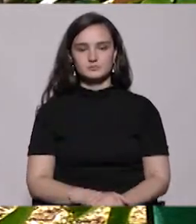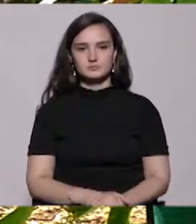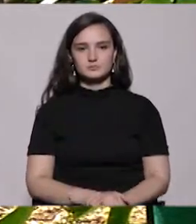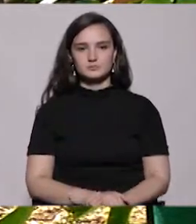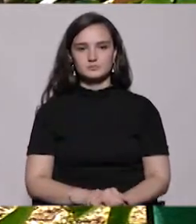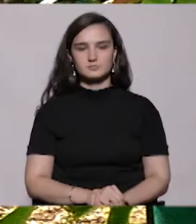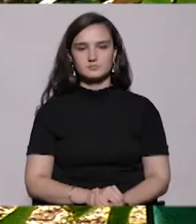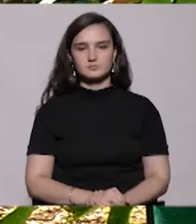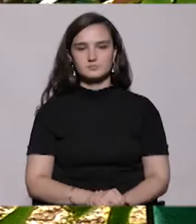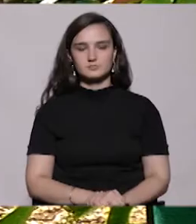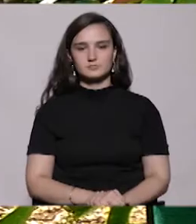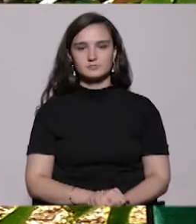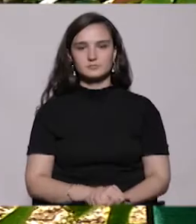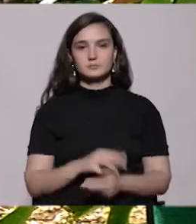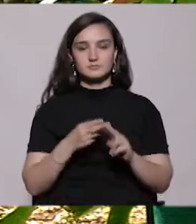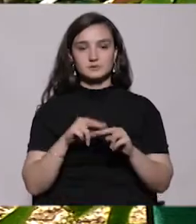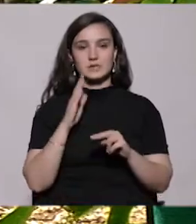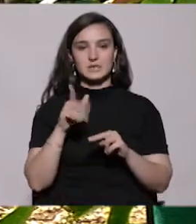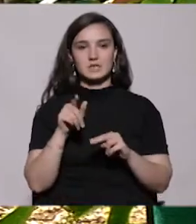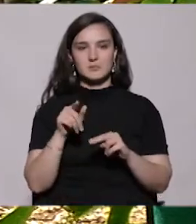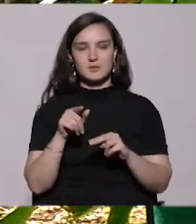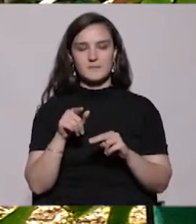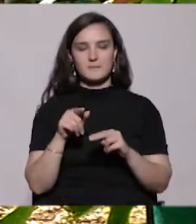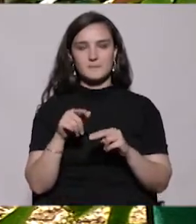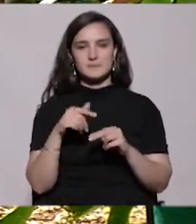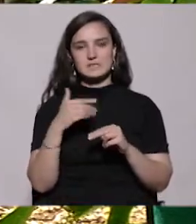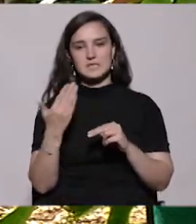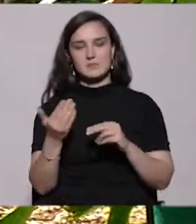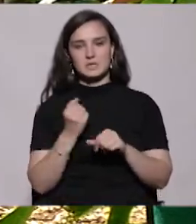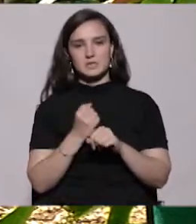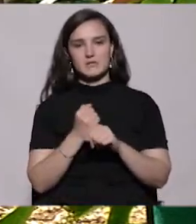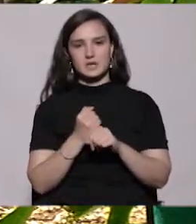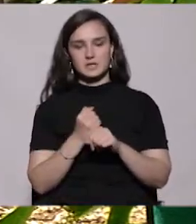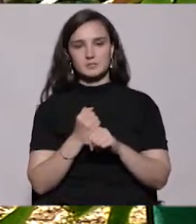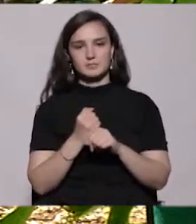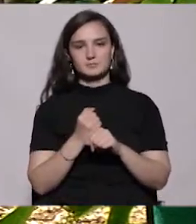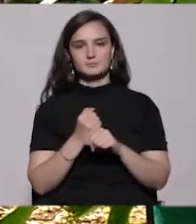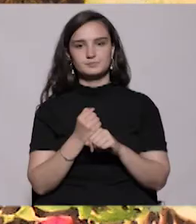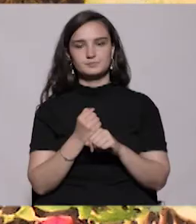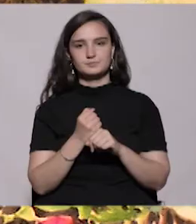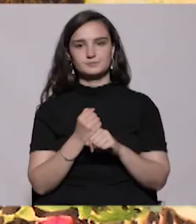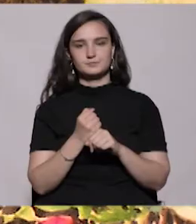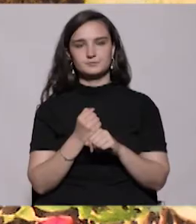აჰა, ფონი რომელიც იქნება, ცალი მხარეს გავაკეთებ რომ.